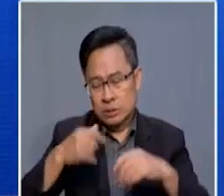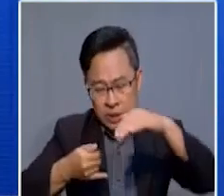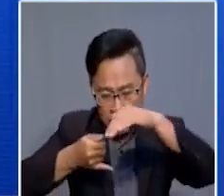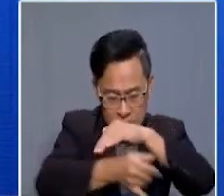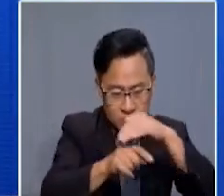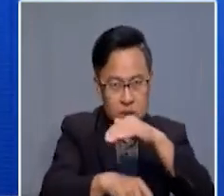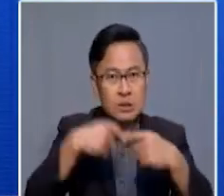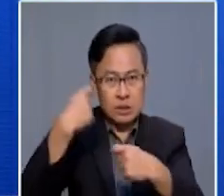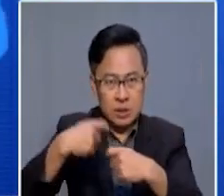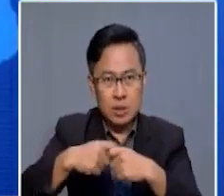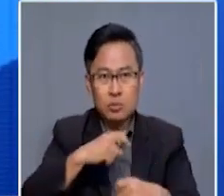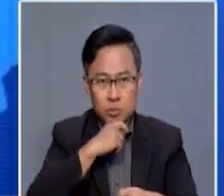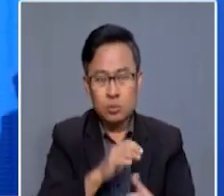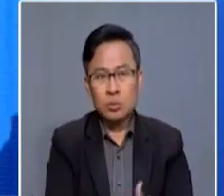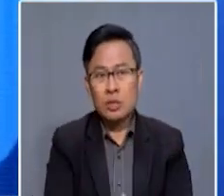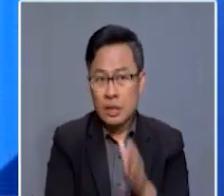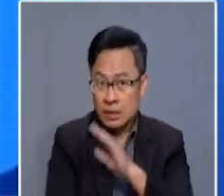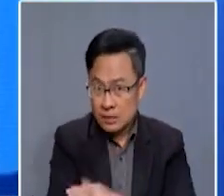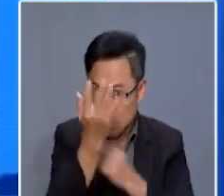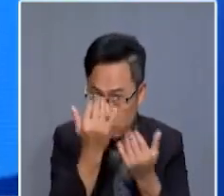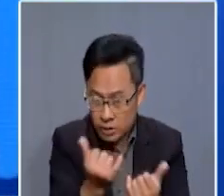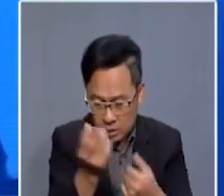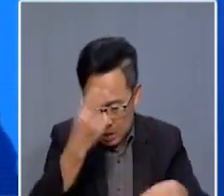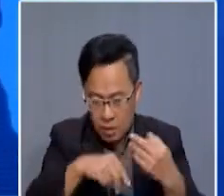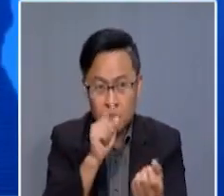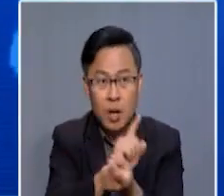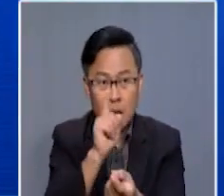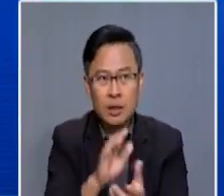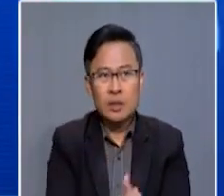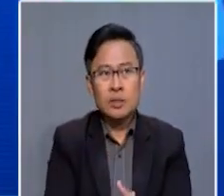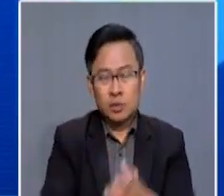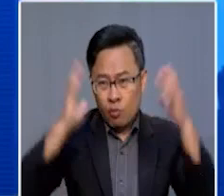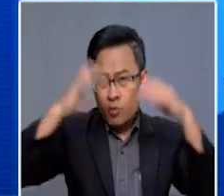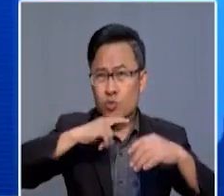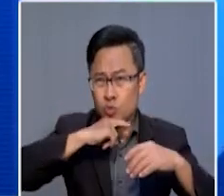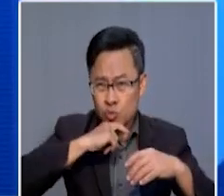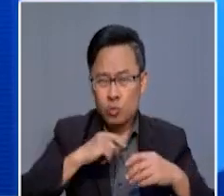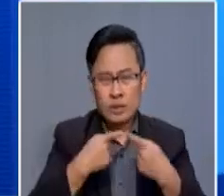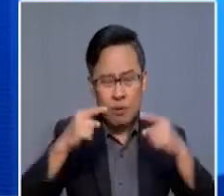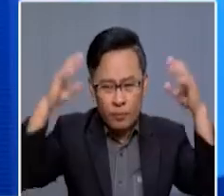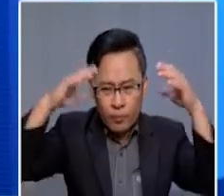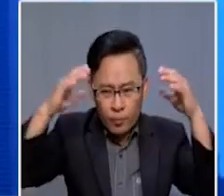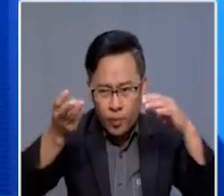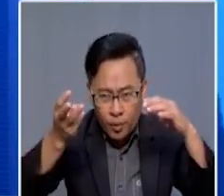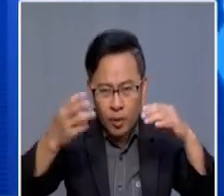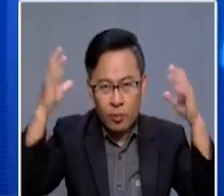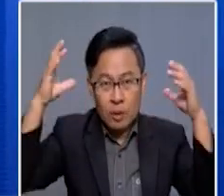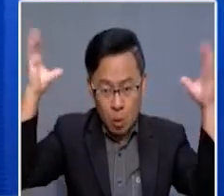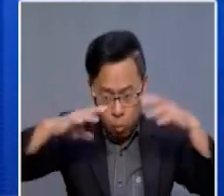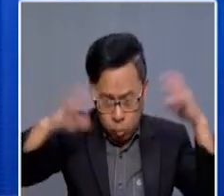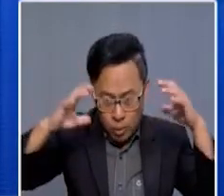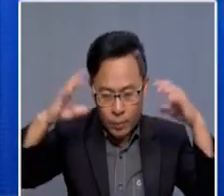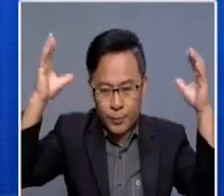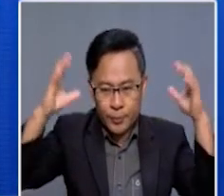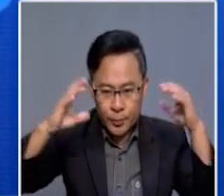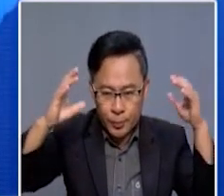นะคะฝนก็ยังคงตกตลอดในช่วงเช้าที่ผ่านมามีเมื่อกี้คุณมนตรีบอกว่าเริ่มจะเห็นแสงสว่างบ้างแล้วนะคะ เริ่มจะหยุดตกเป็นระยะนะคะ